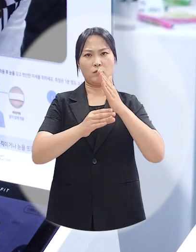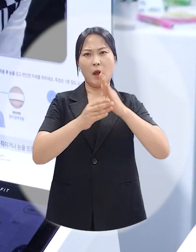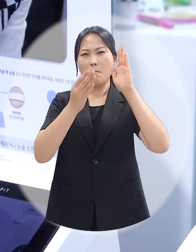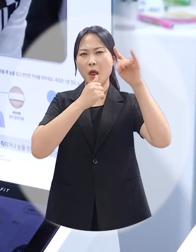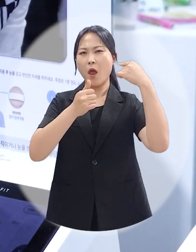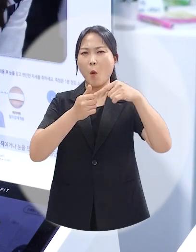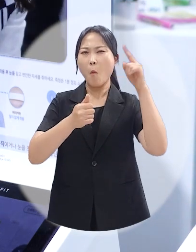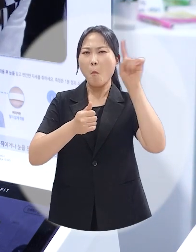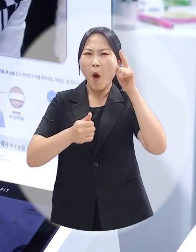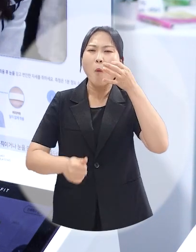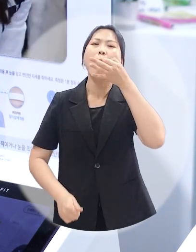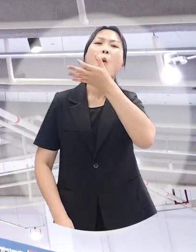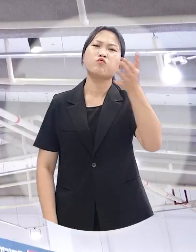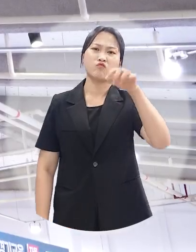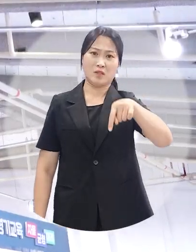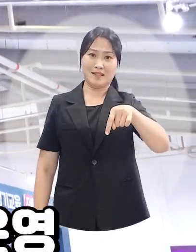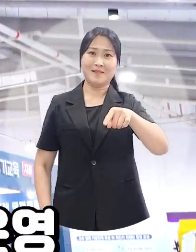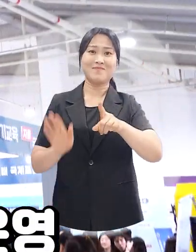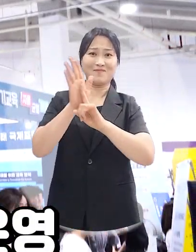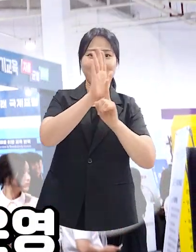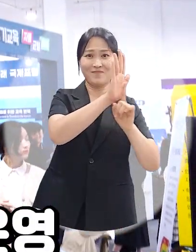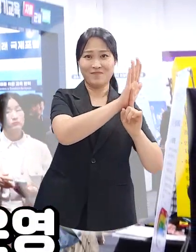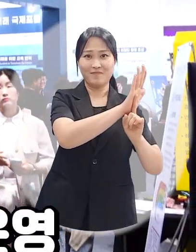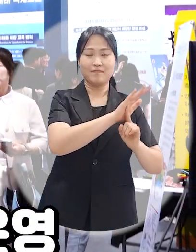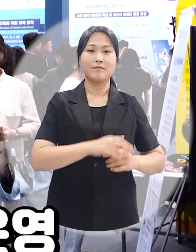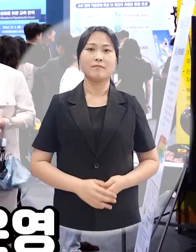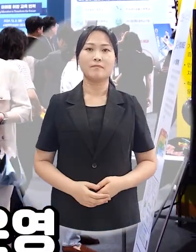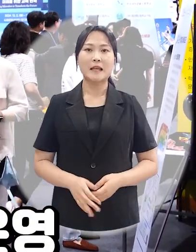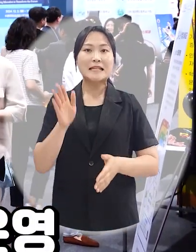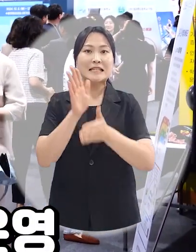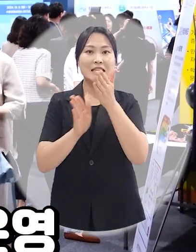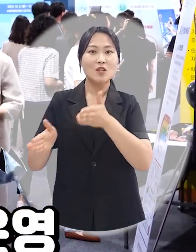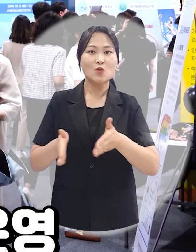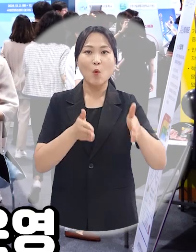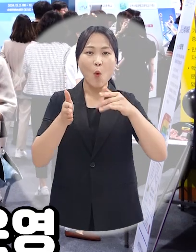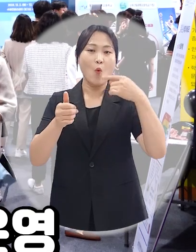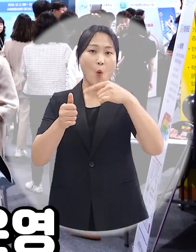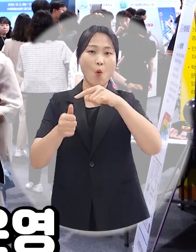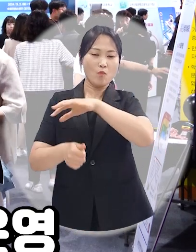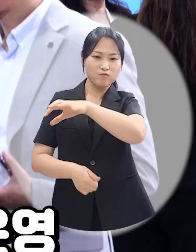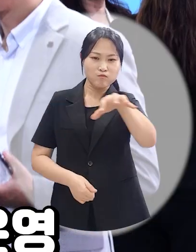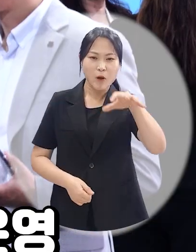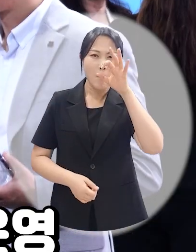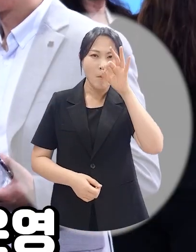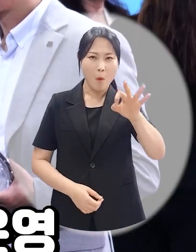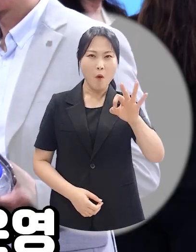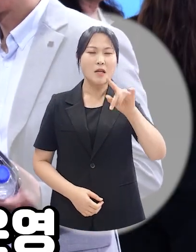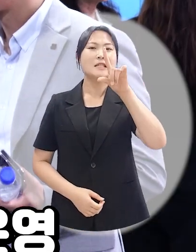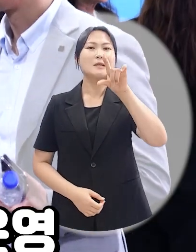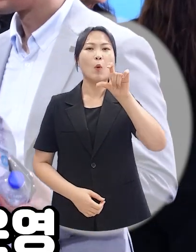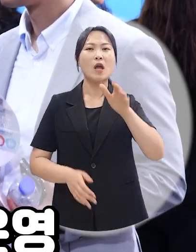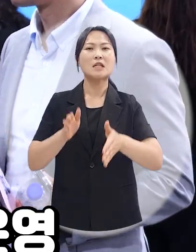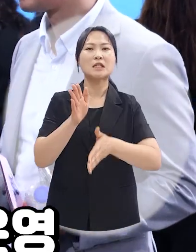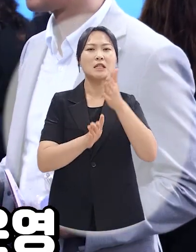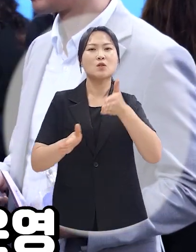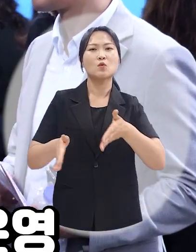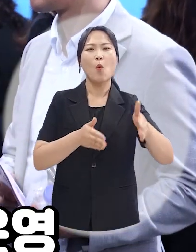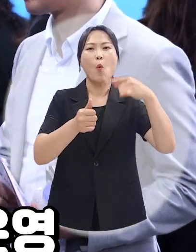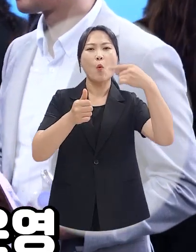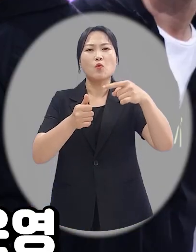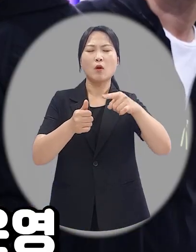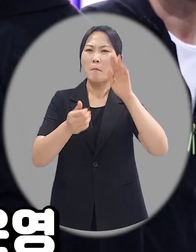생생하게 보여주는 자리였는데요. 시도교육관에서는 세종시교육청을 비롯해 15개 시도교육청의 미래교육